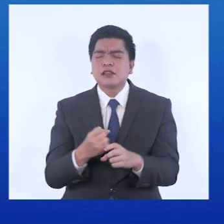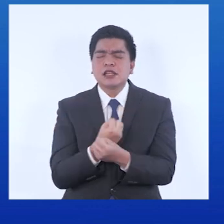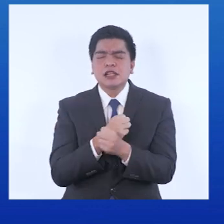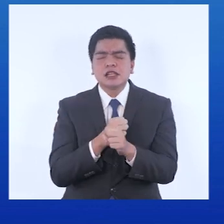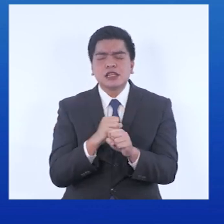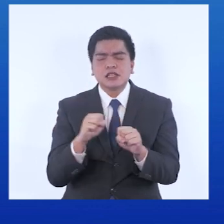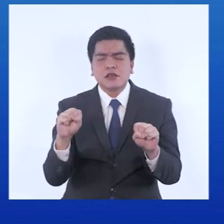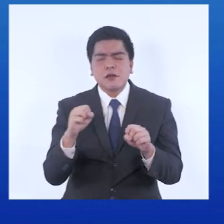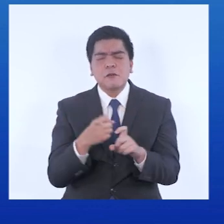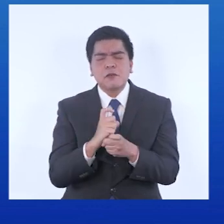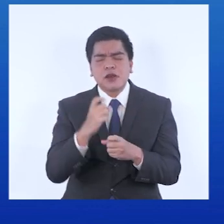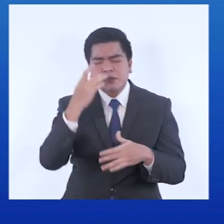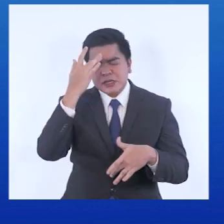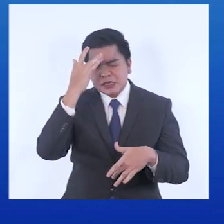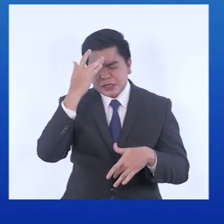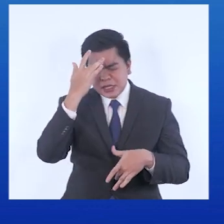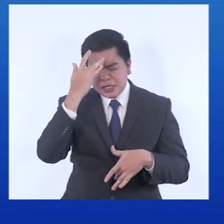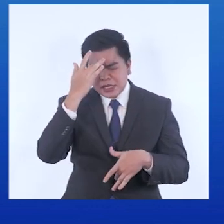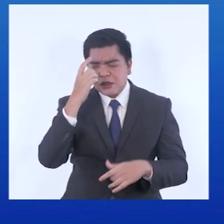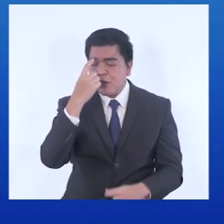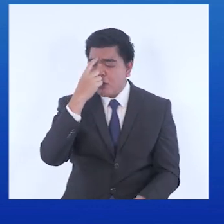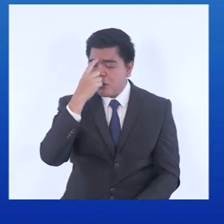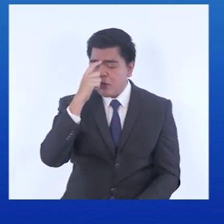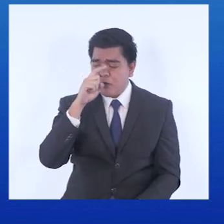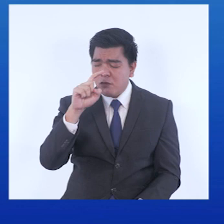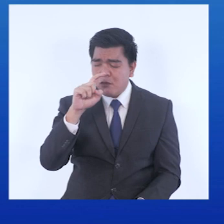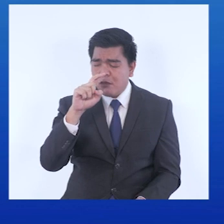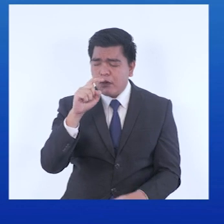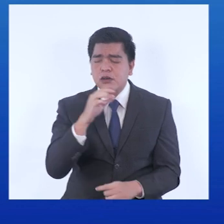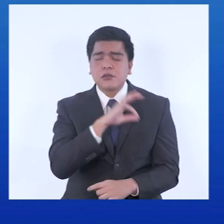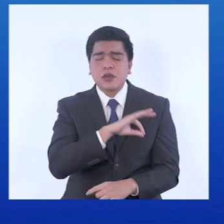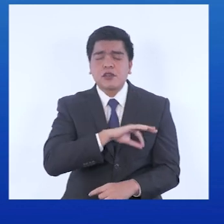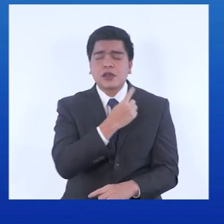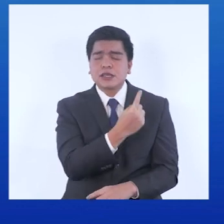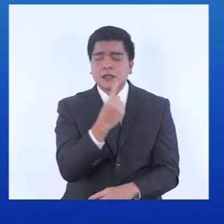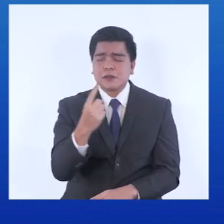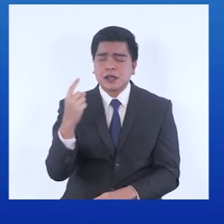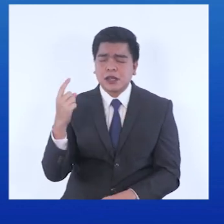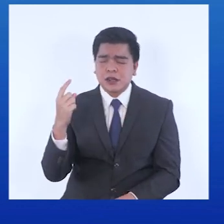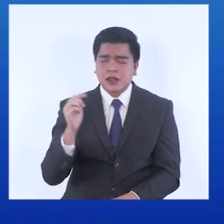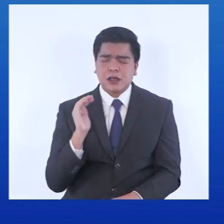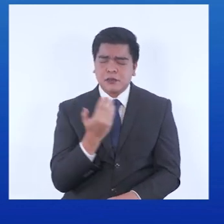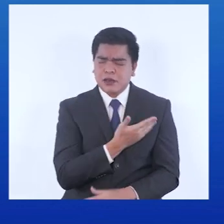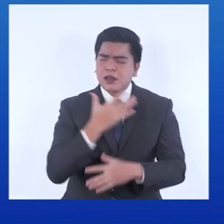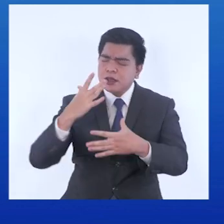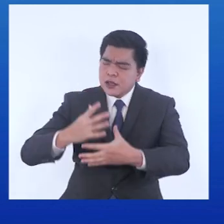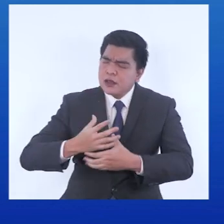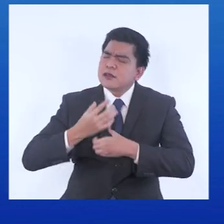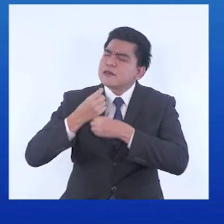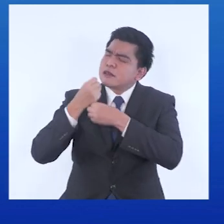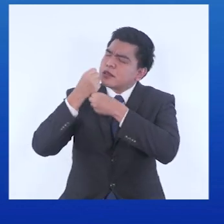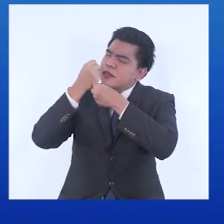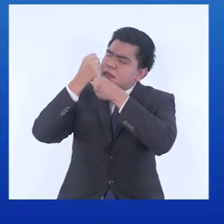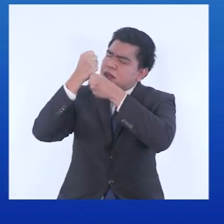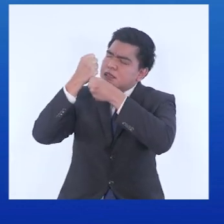sa kapakanan ng bawat isa sa amin. Ama, tumitiwala po kami, pinakinggan pong aming mga panalangin